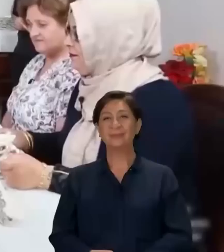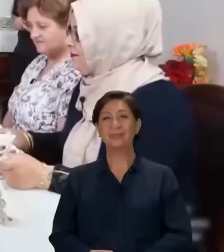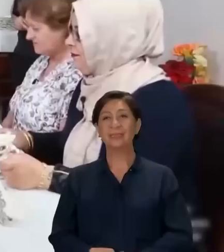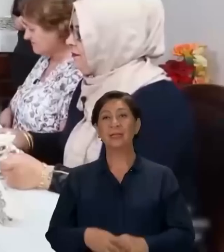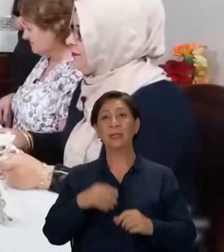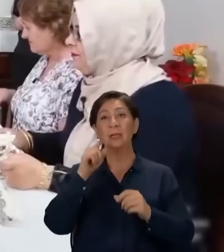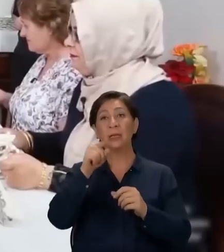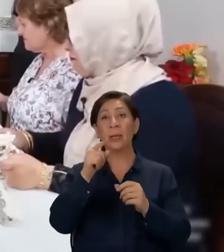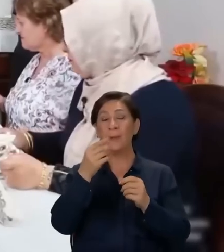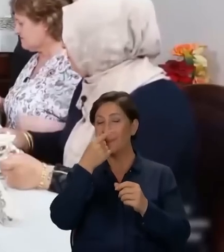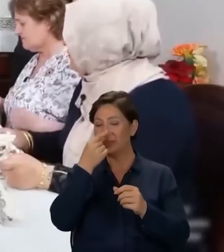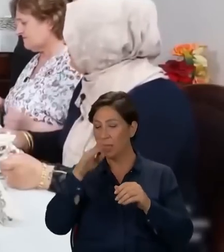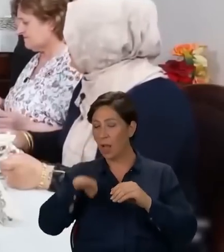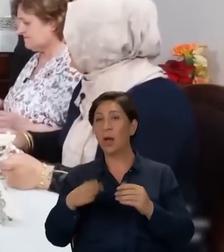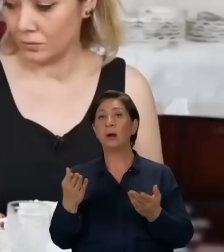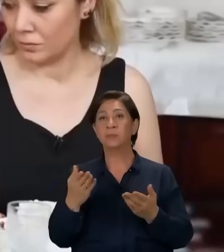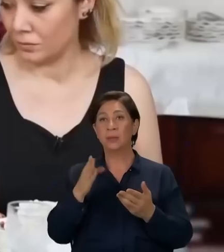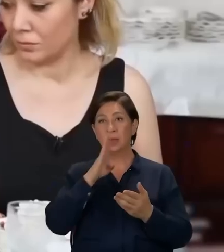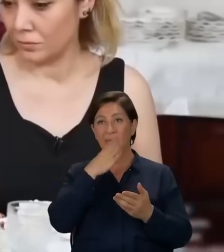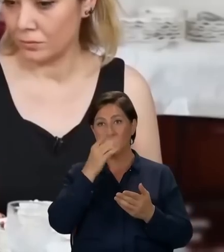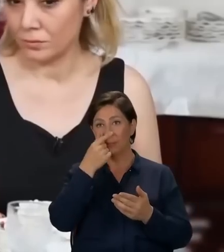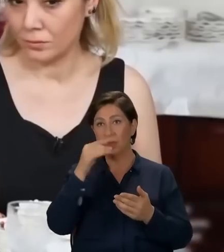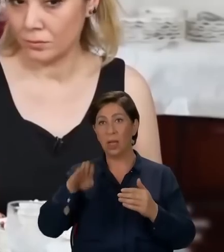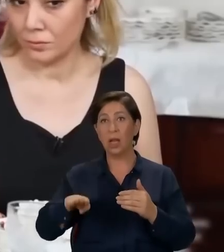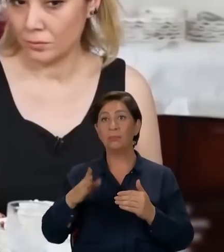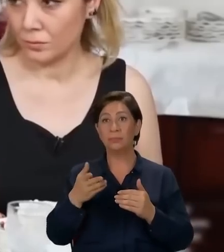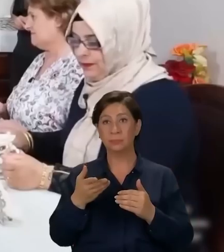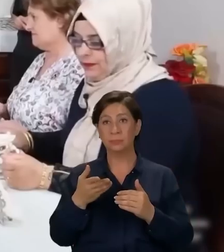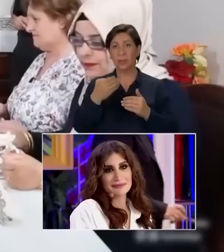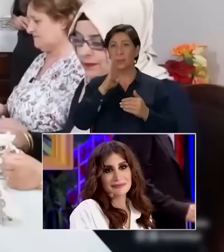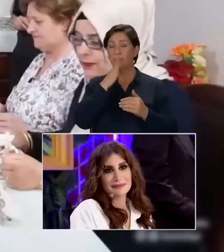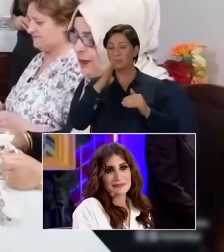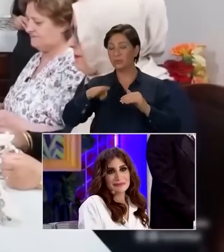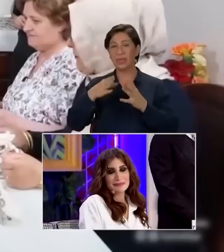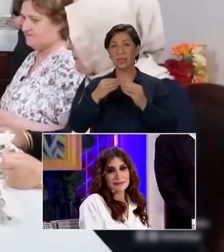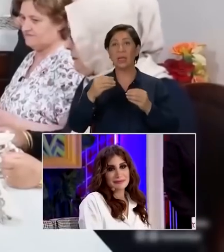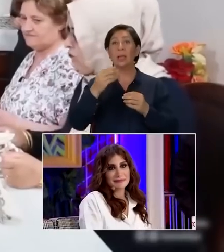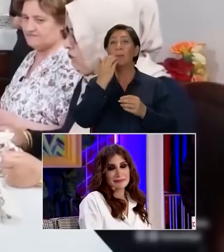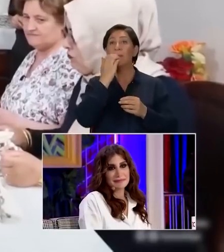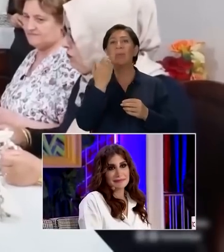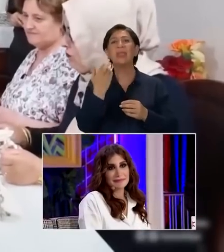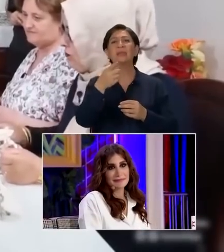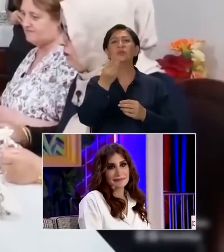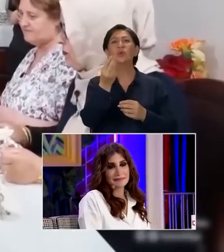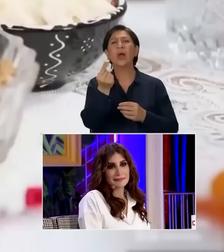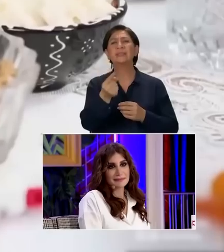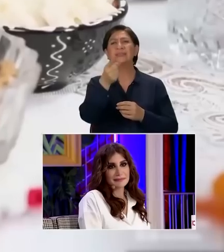Devam. Işıkların altına peçete koyulmamış. Ha kağıt peçete mi? Evet. Kağıt peçeteleri. Orada. Peynirimiz çok